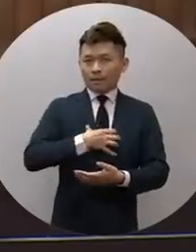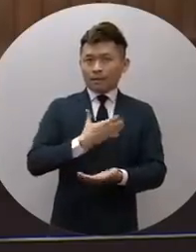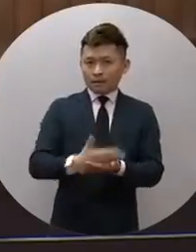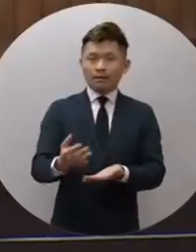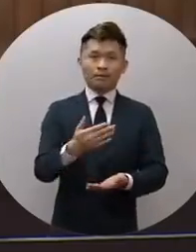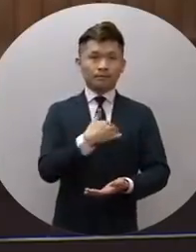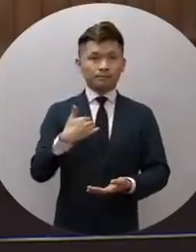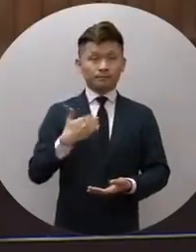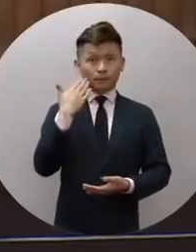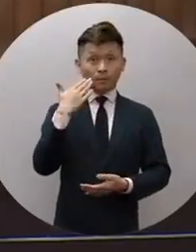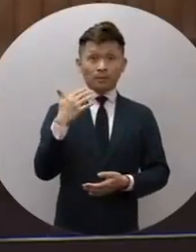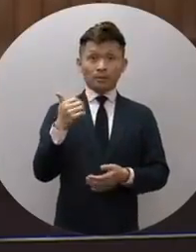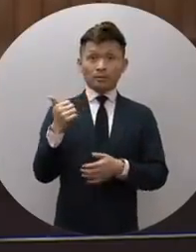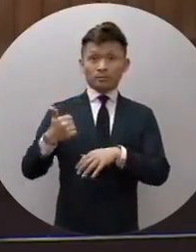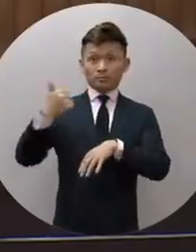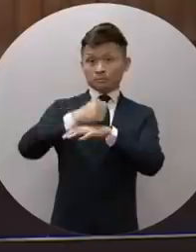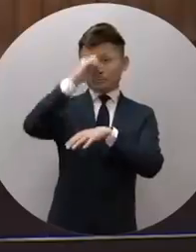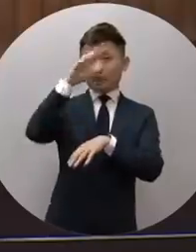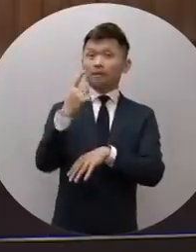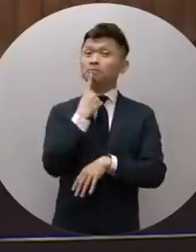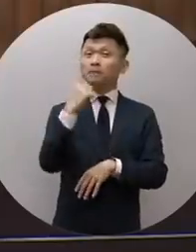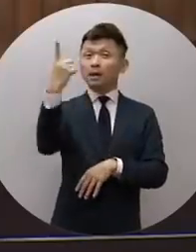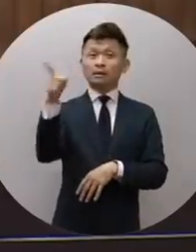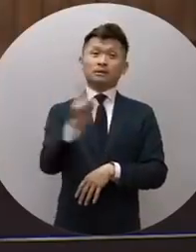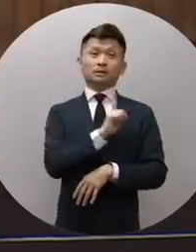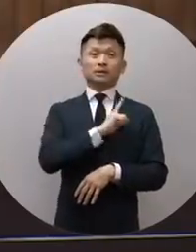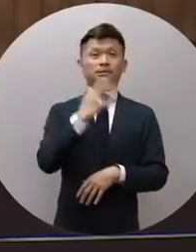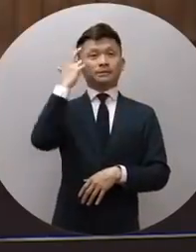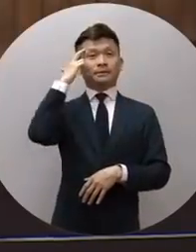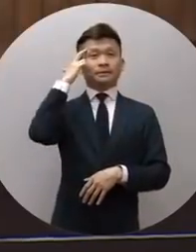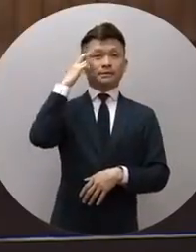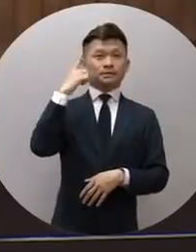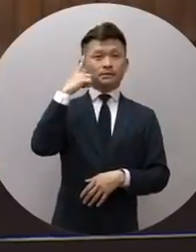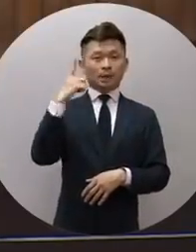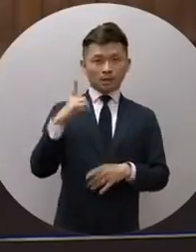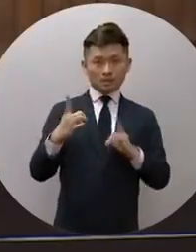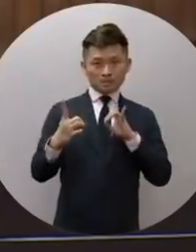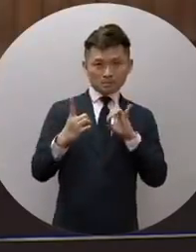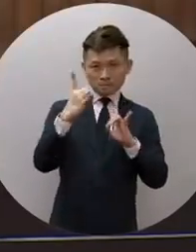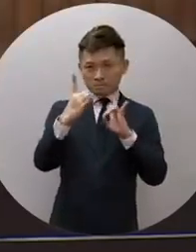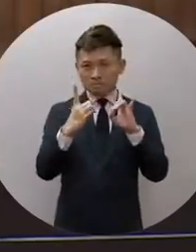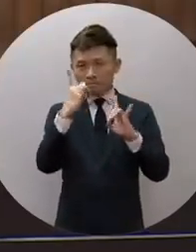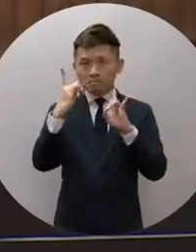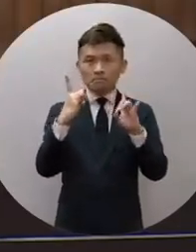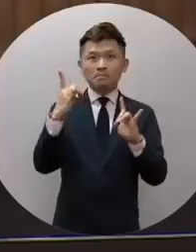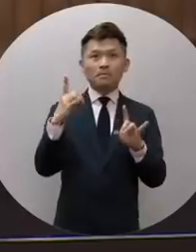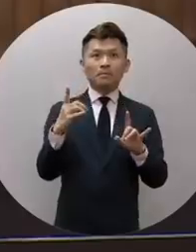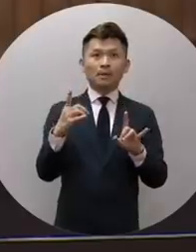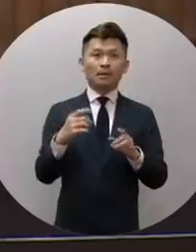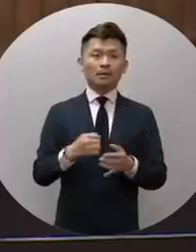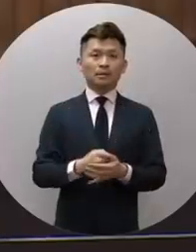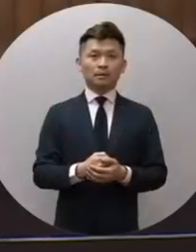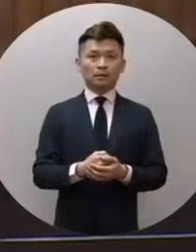则单靠执政者一厢情愿或充满政治算计的政策，即使颁